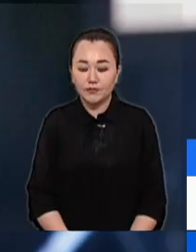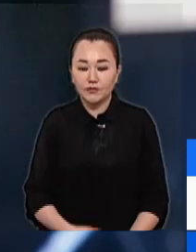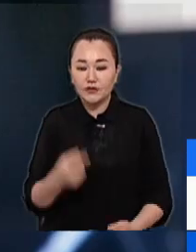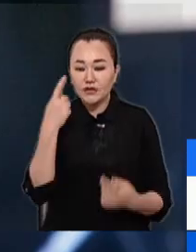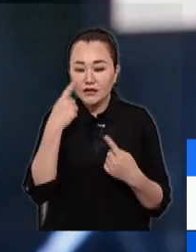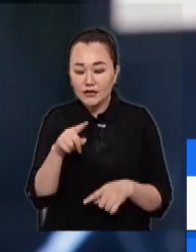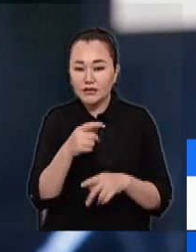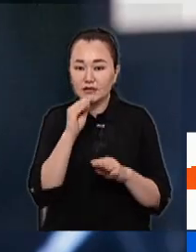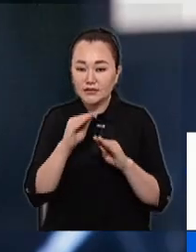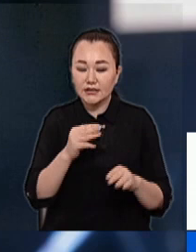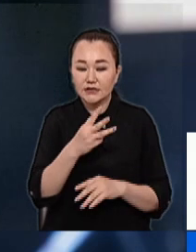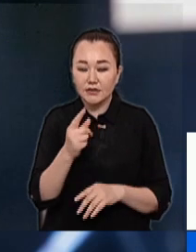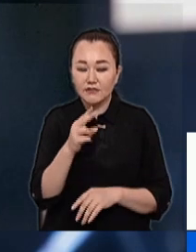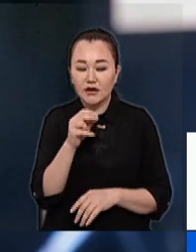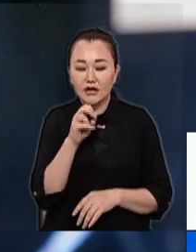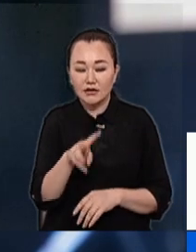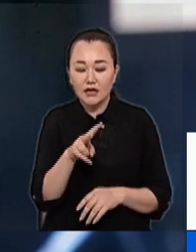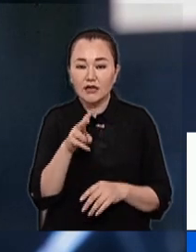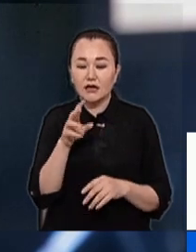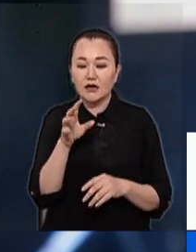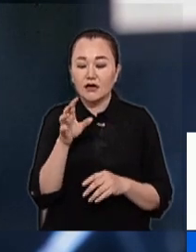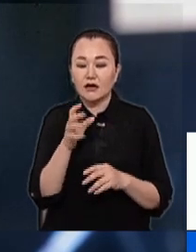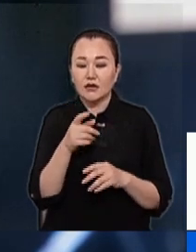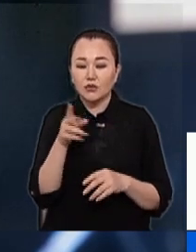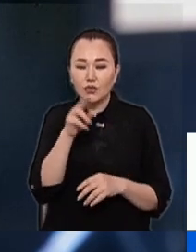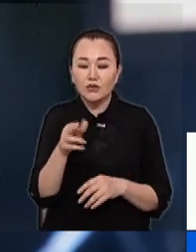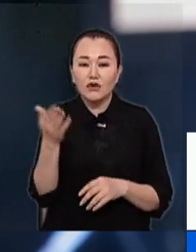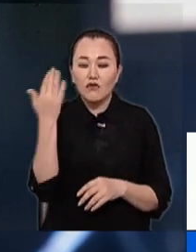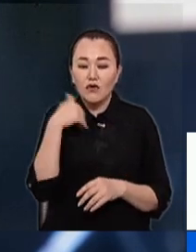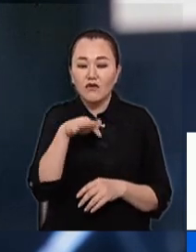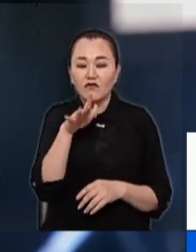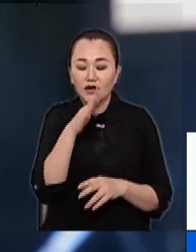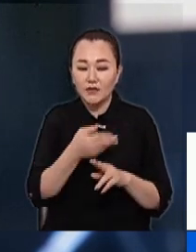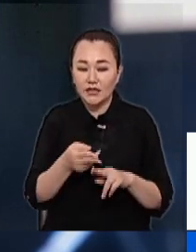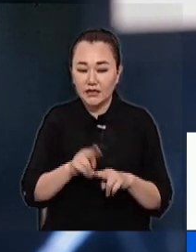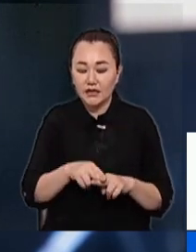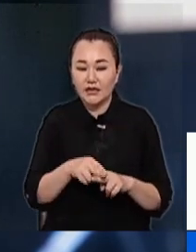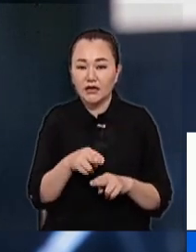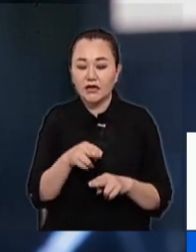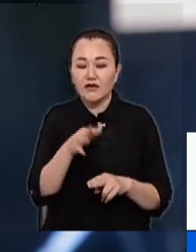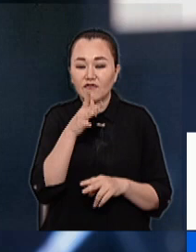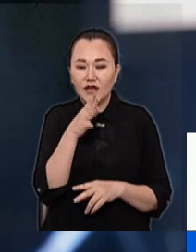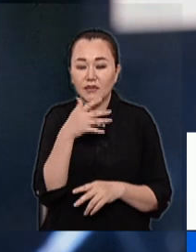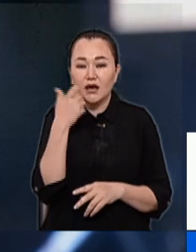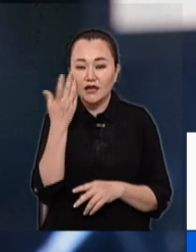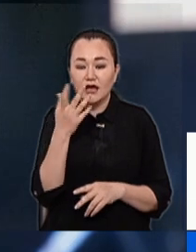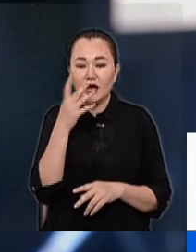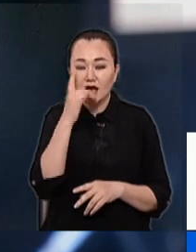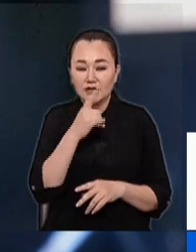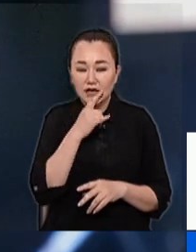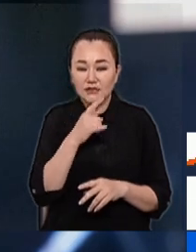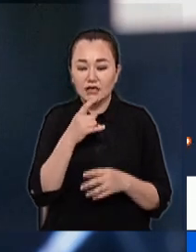Идея создания 31-го канала лежит в самом духе того времени. Это время, когда Казахстан